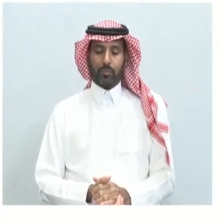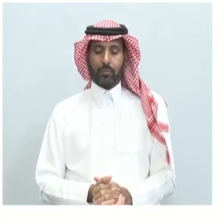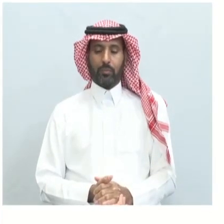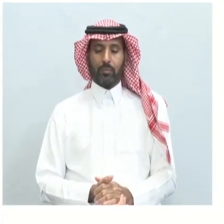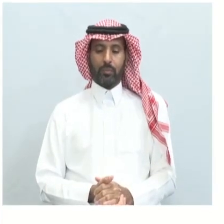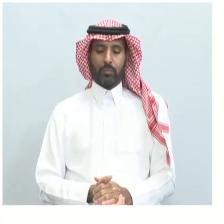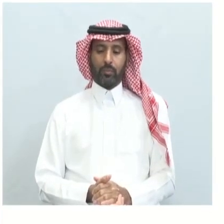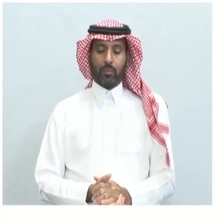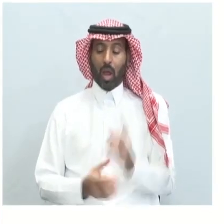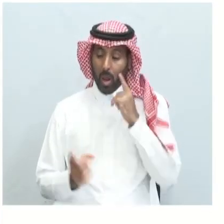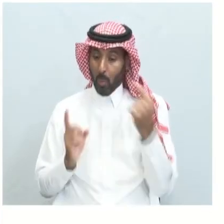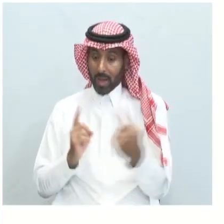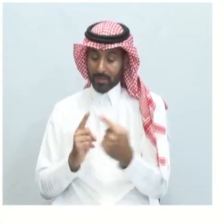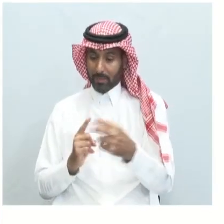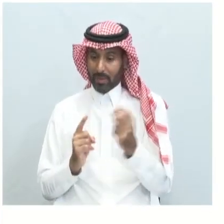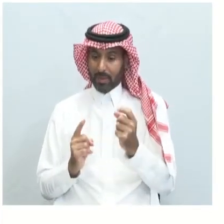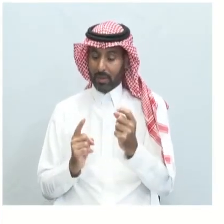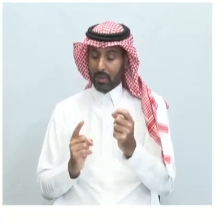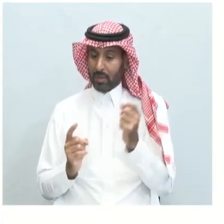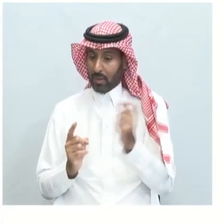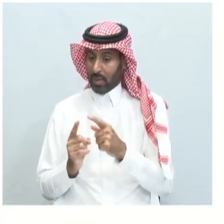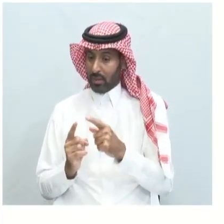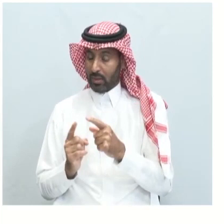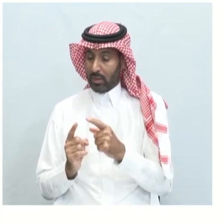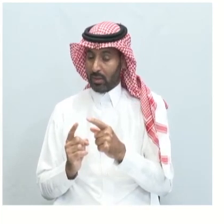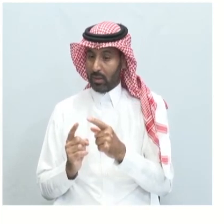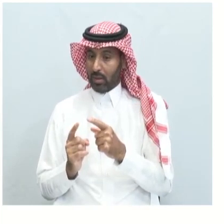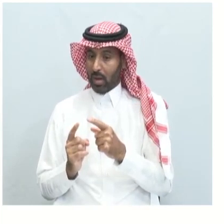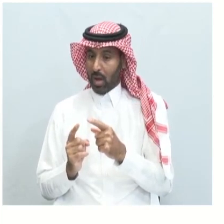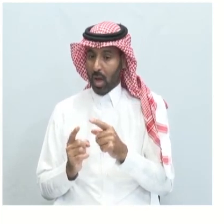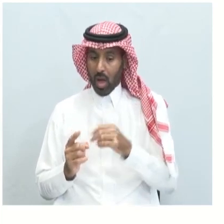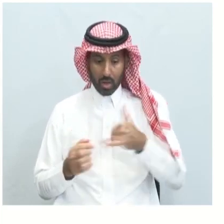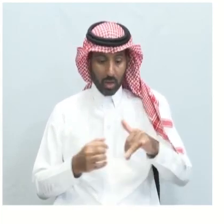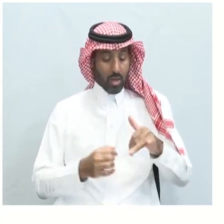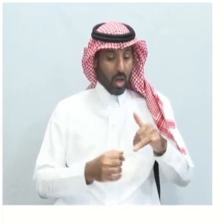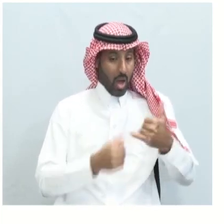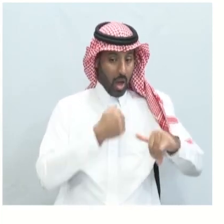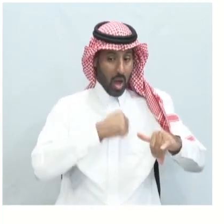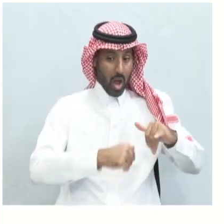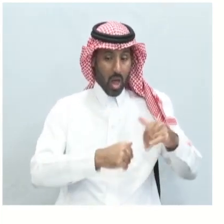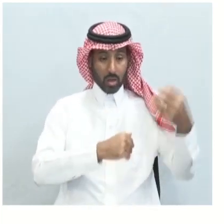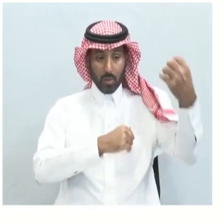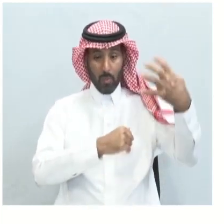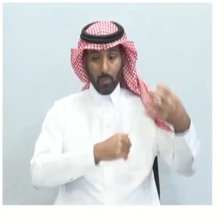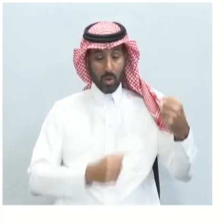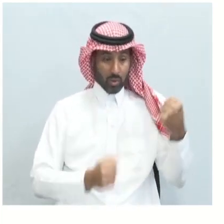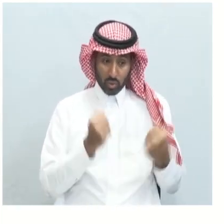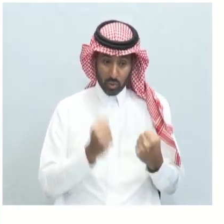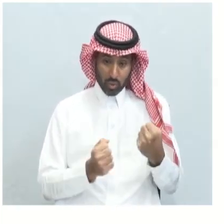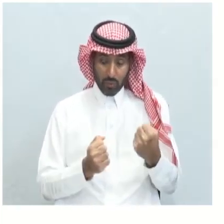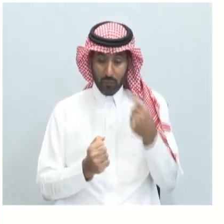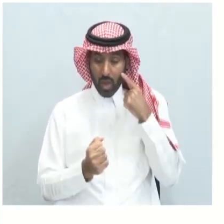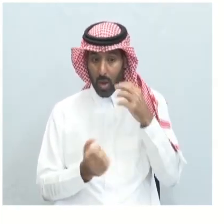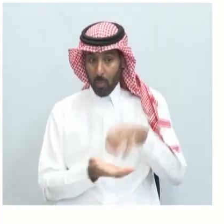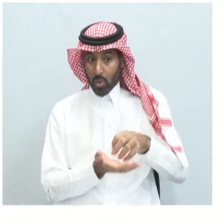للخطر يمكن للمهاجم تهديد نظام اداره حركه المرور في المدينه الذكيه كذلك قد وهذا